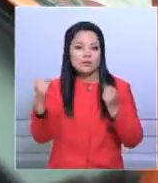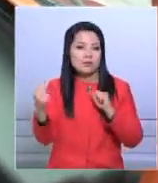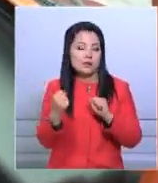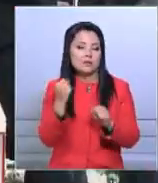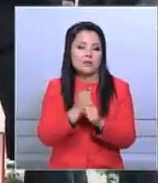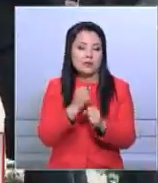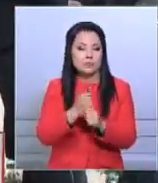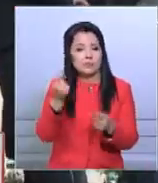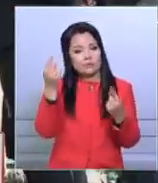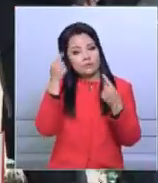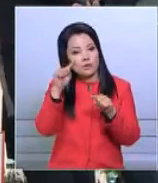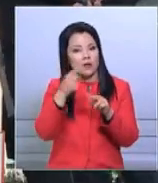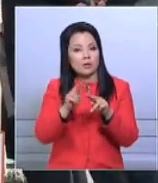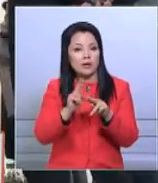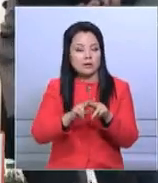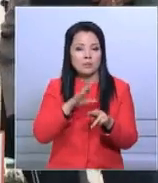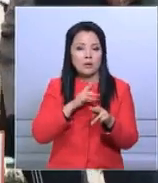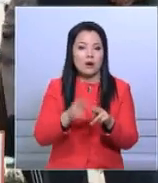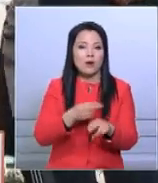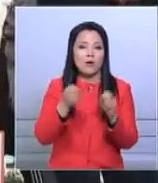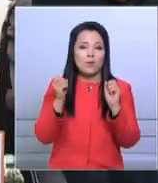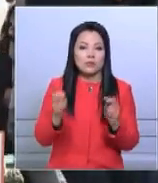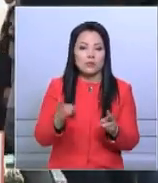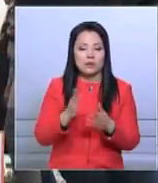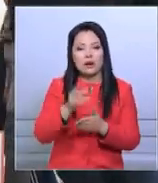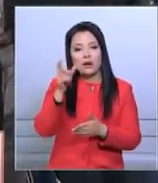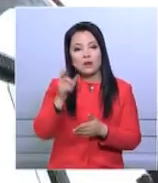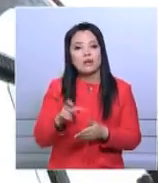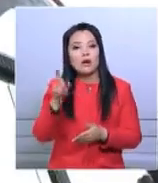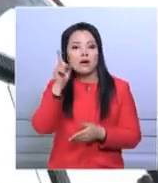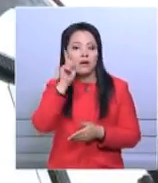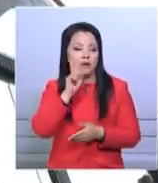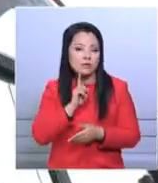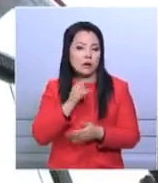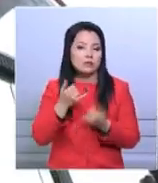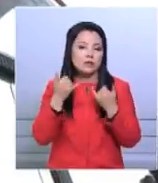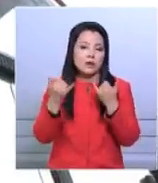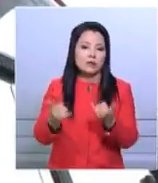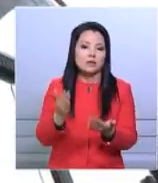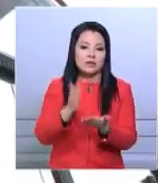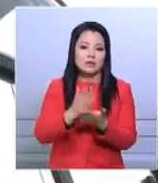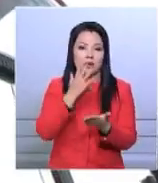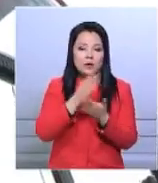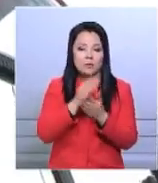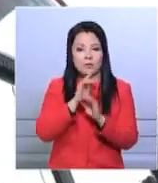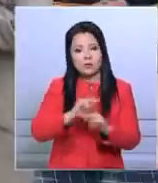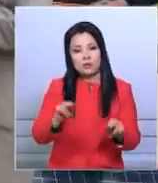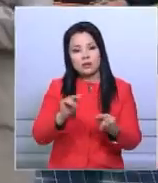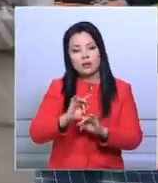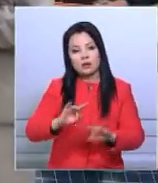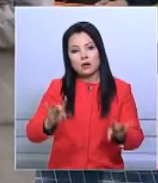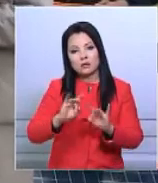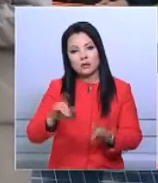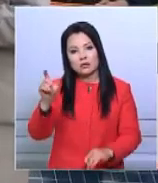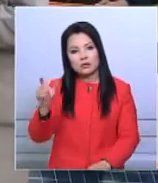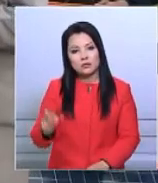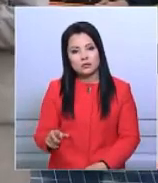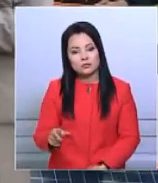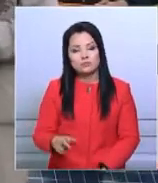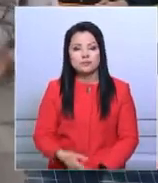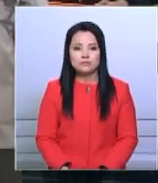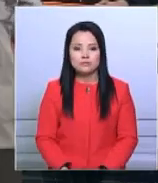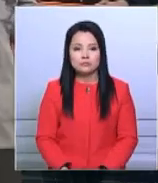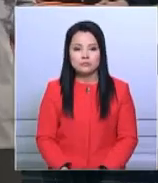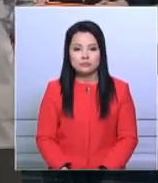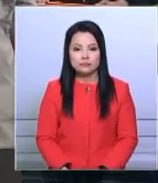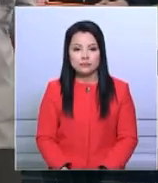Машинаны құрастырғанда бірінші кезекте қауіпсіздік пен адамға ыңғайлы болу жағын ойластырдық, дейді ұстаз. Bu makineyi de expo için,